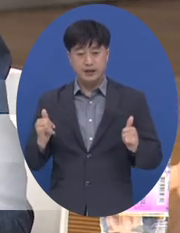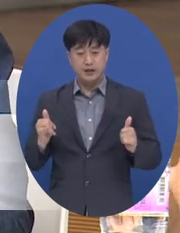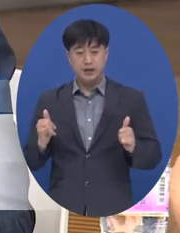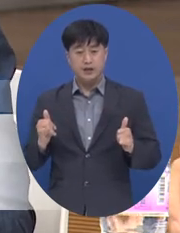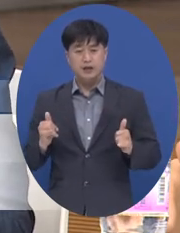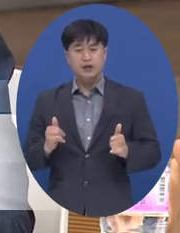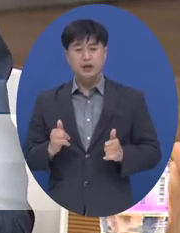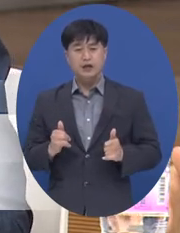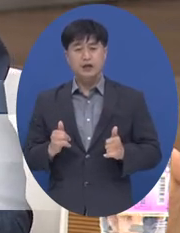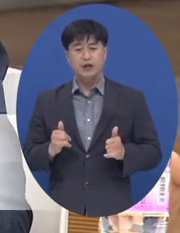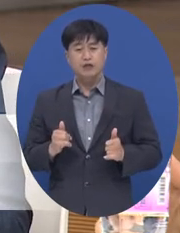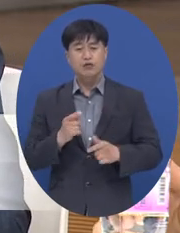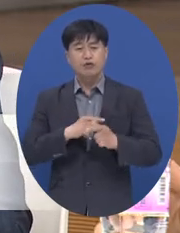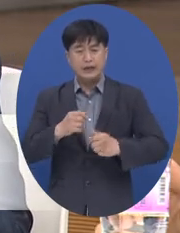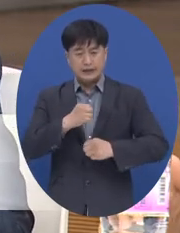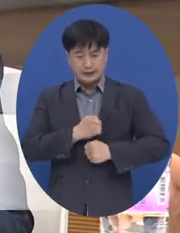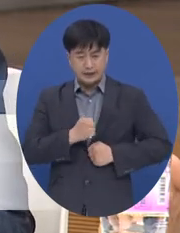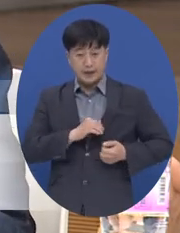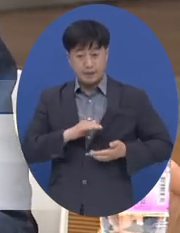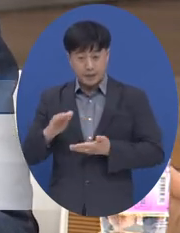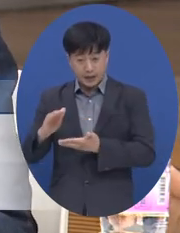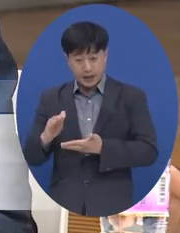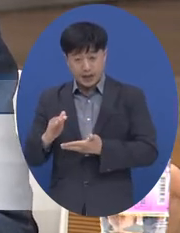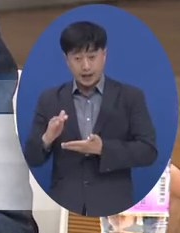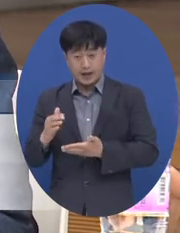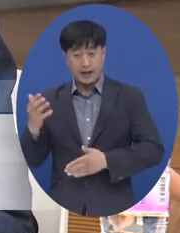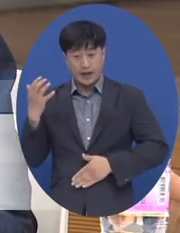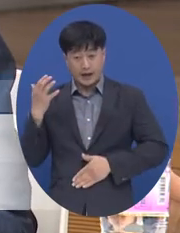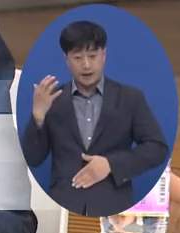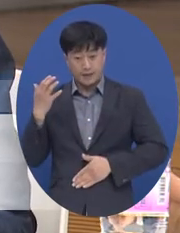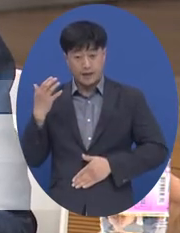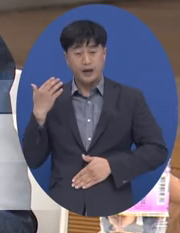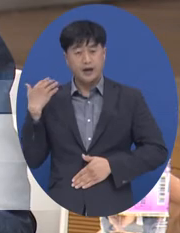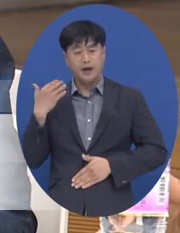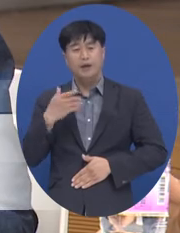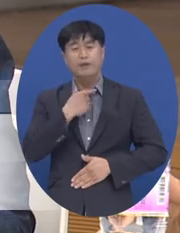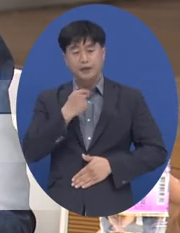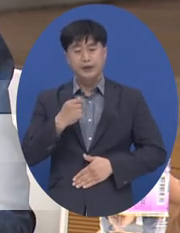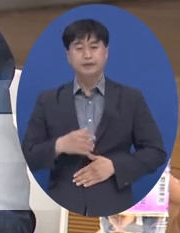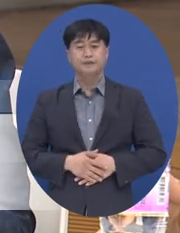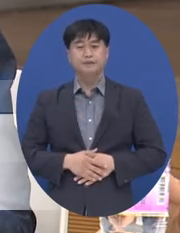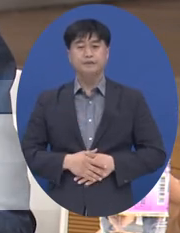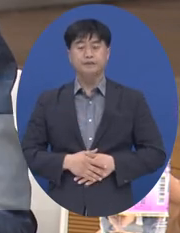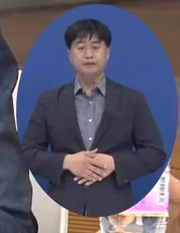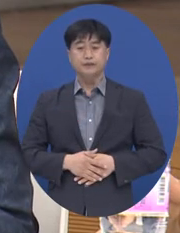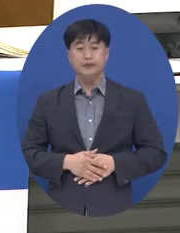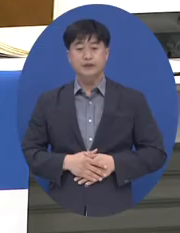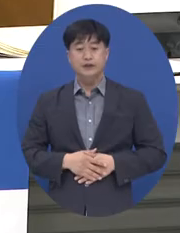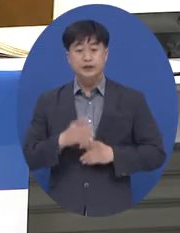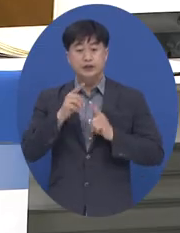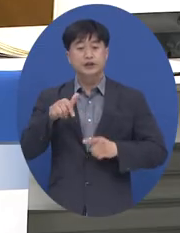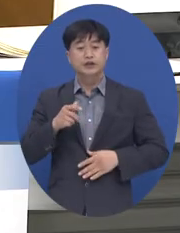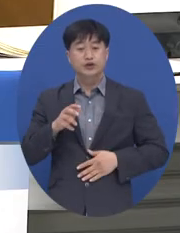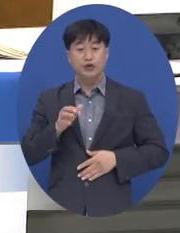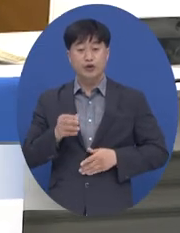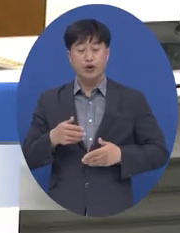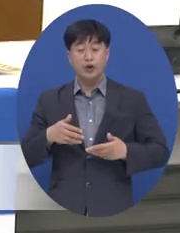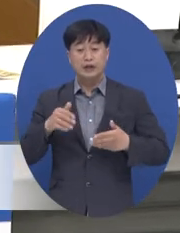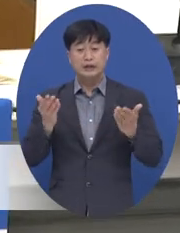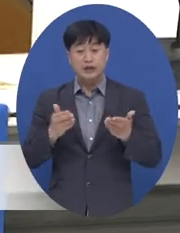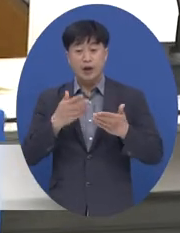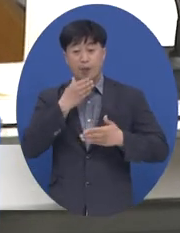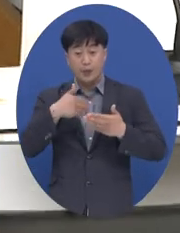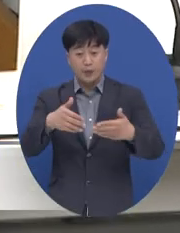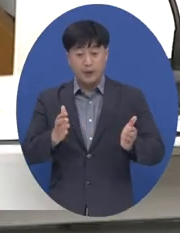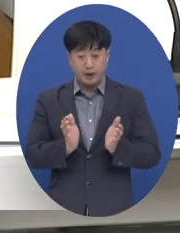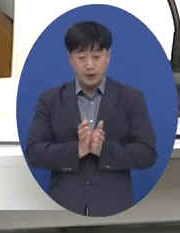배달대행의 근로자들이 종사자들이 좀더 안정되게 배달대행을 수행할 수 있으면 하는 바람입니다. 이근열